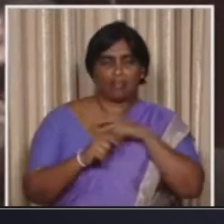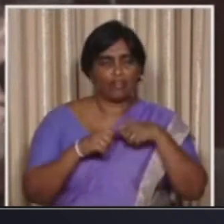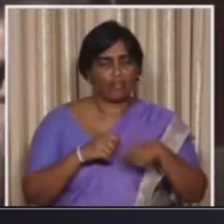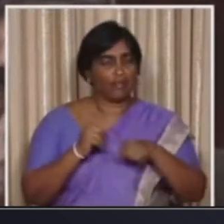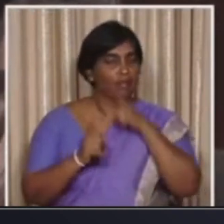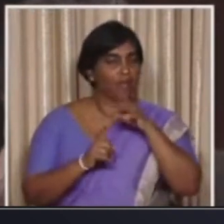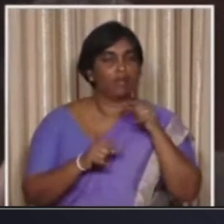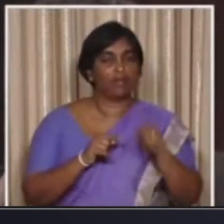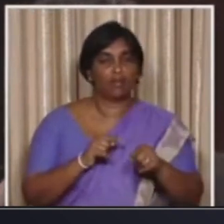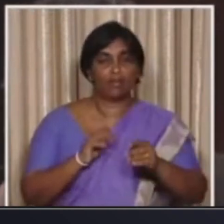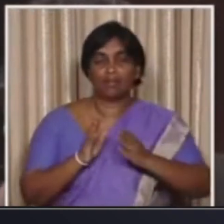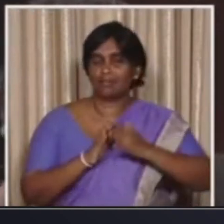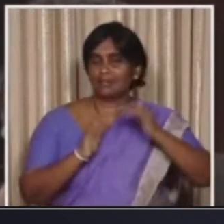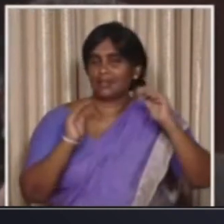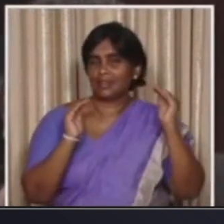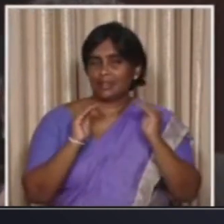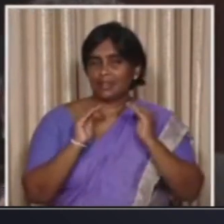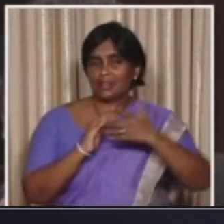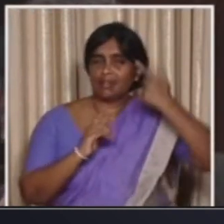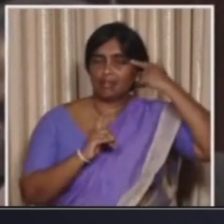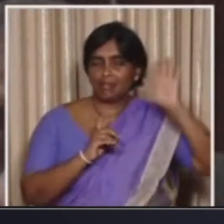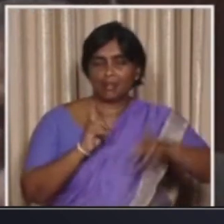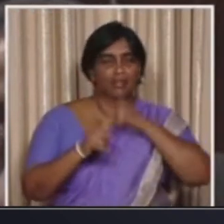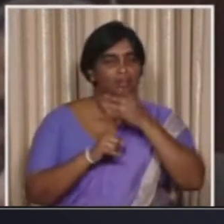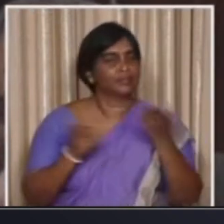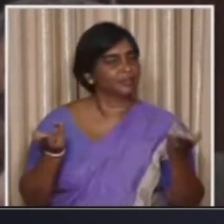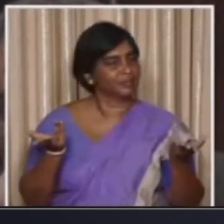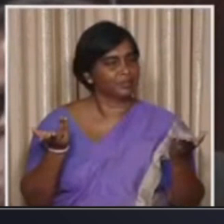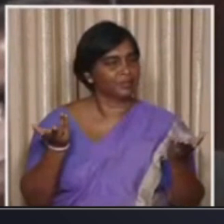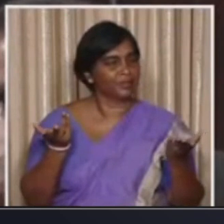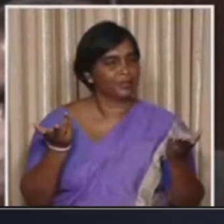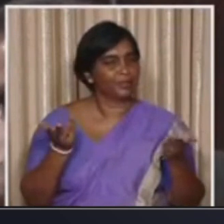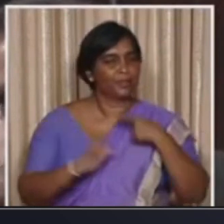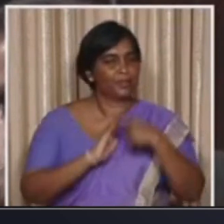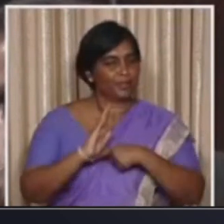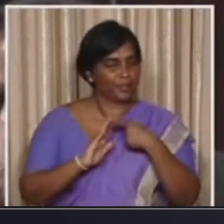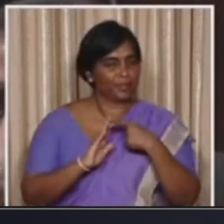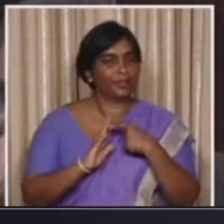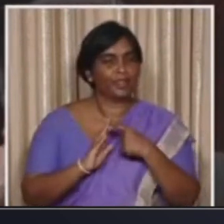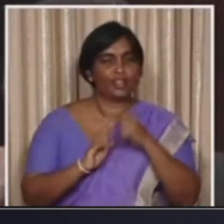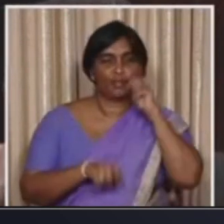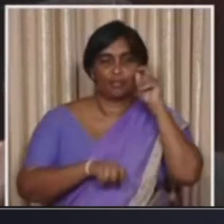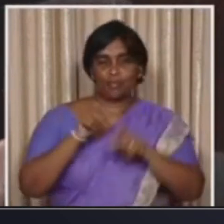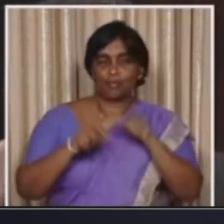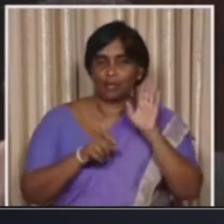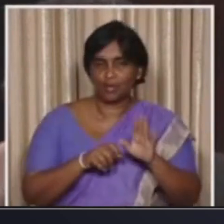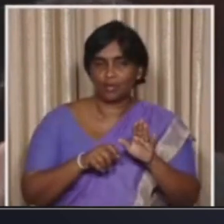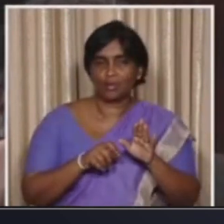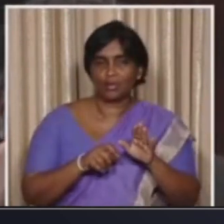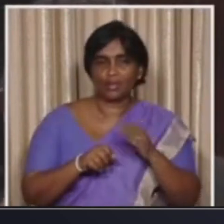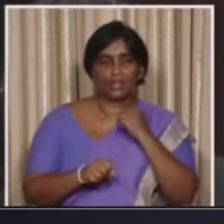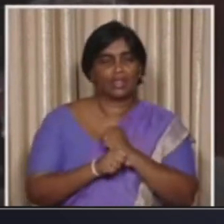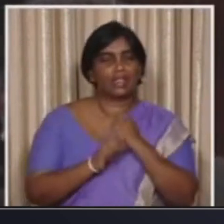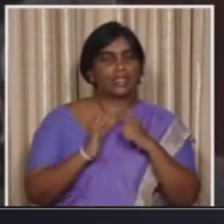ගමන් මේ අසමජාති දේවල්නේ මතක් කරන්නේ ගරු සභාපතිතුමනි. මේ රටේ මහජනයා